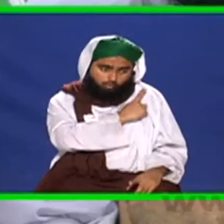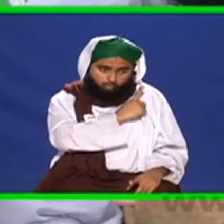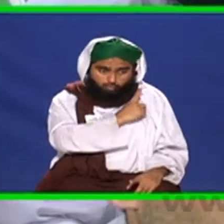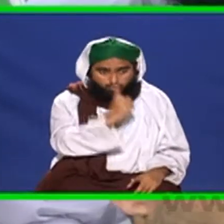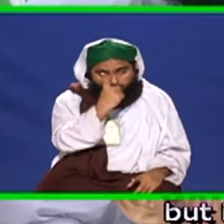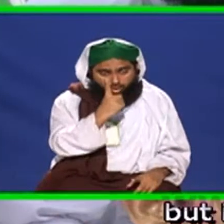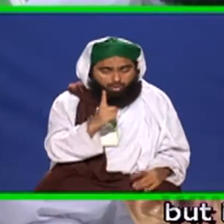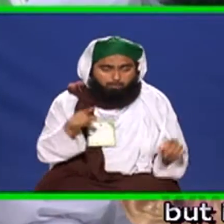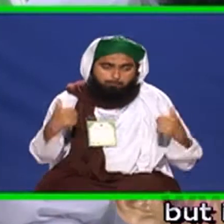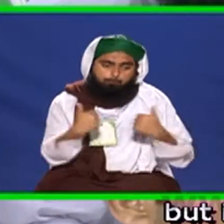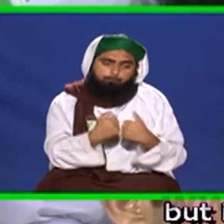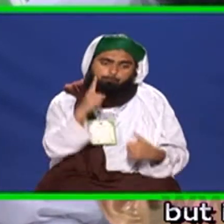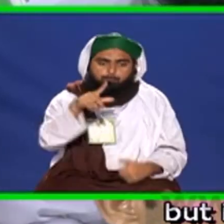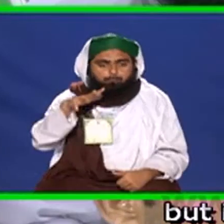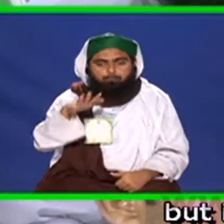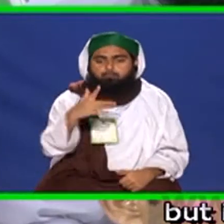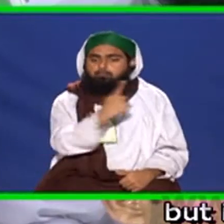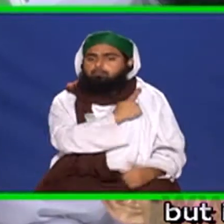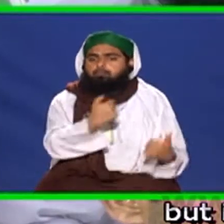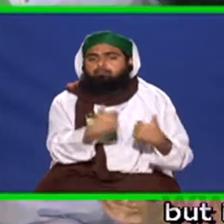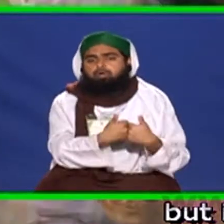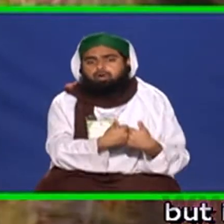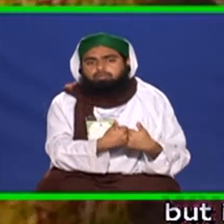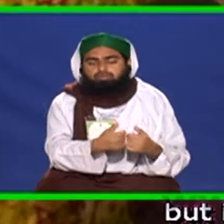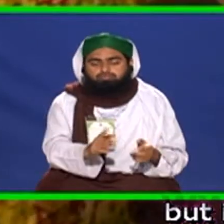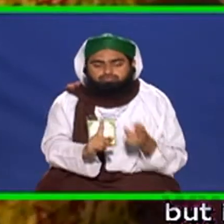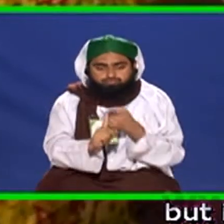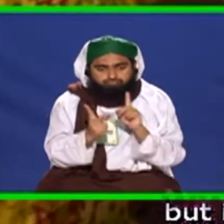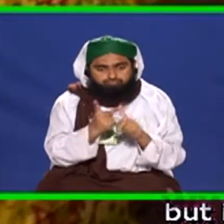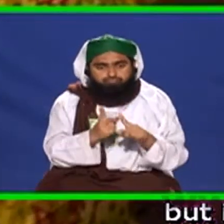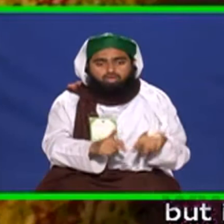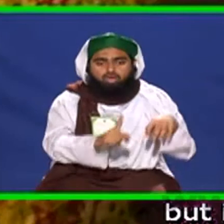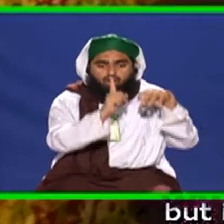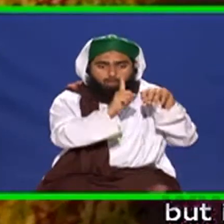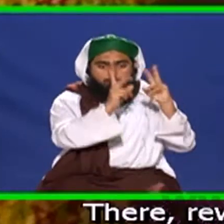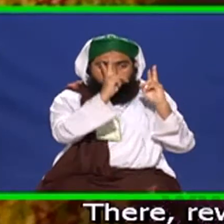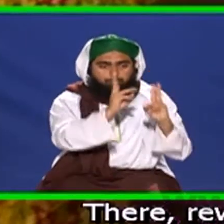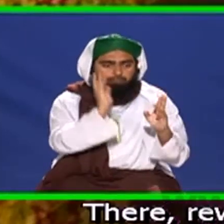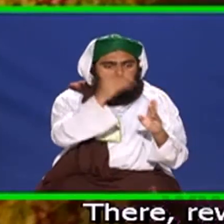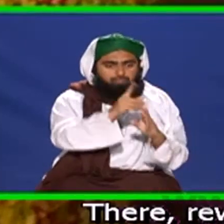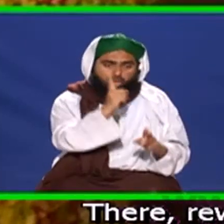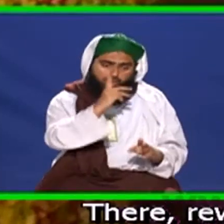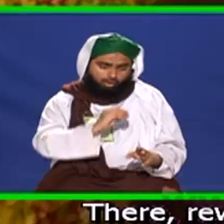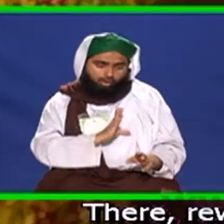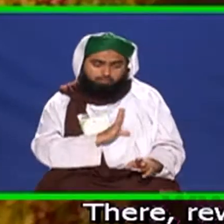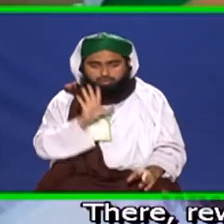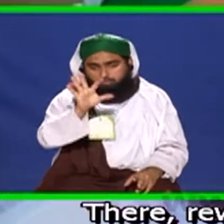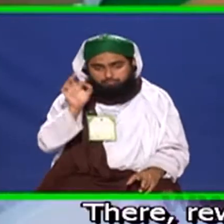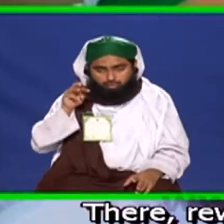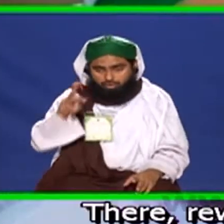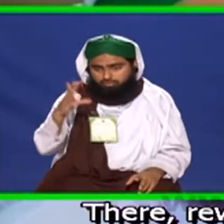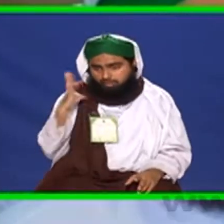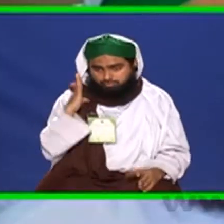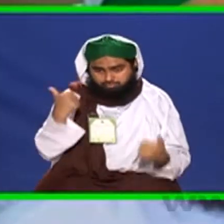بھی ہیں، لیکن وہاں مدینے پاک میں سرکار کی مسجد میں ایسا نہیں، ایک نیکی کی 50,000 نیکی